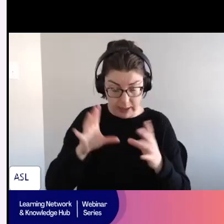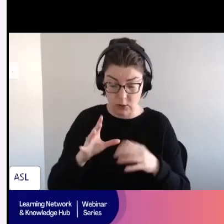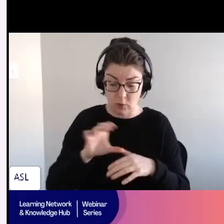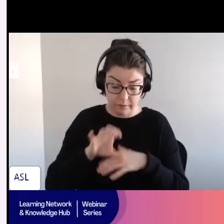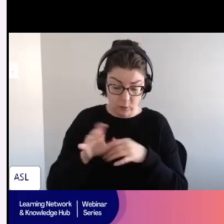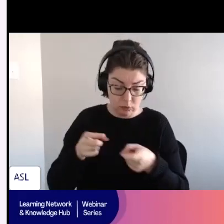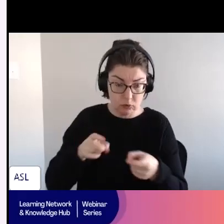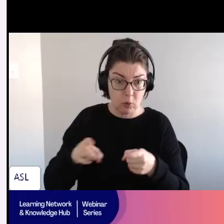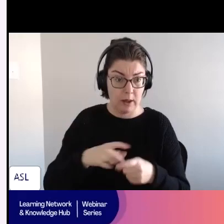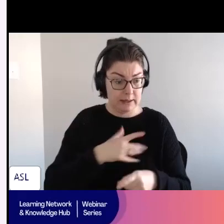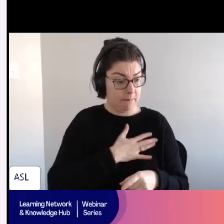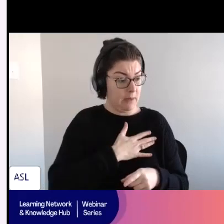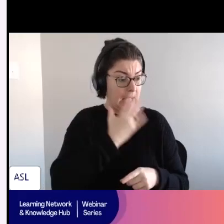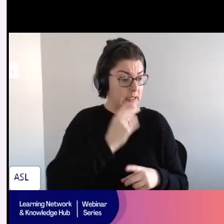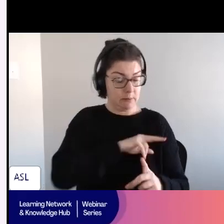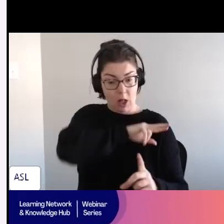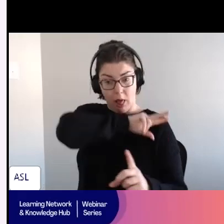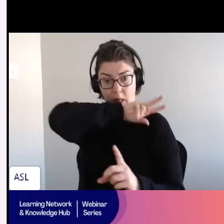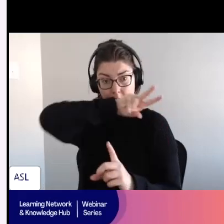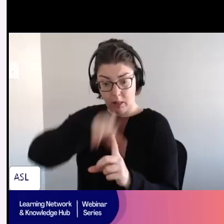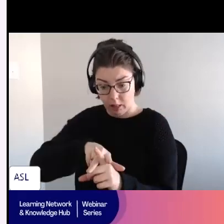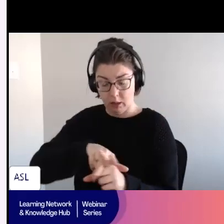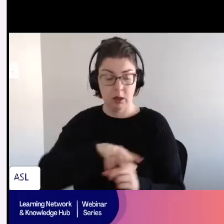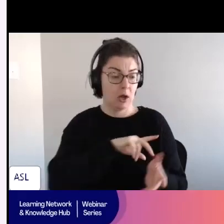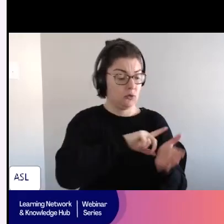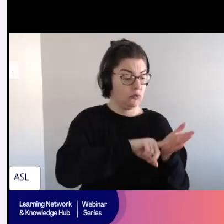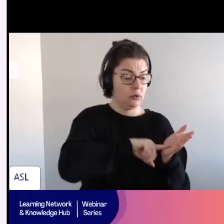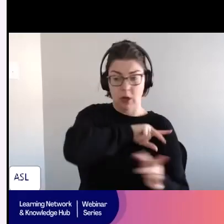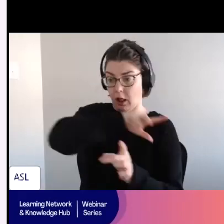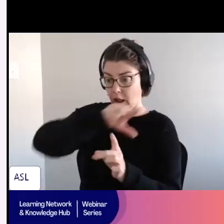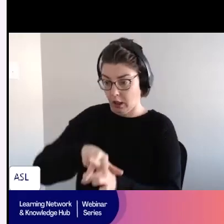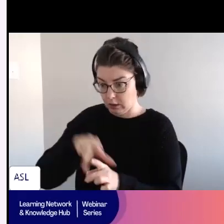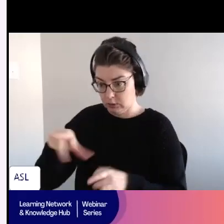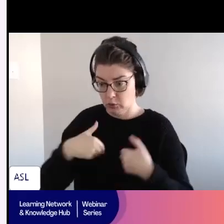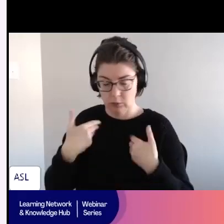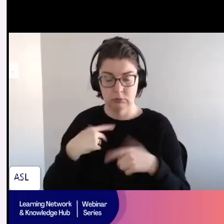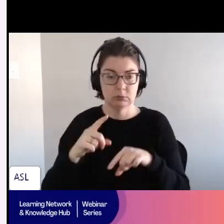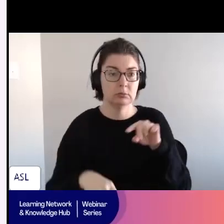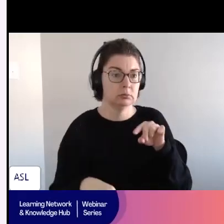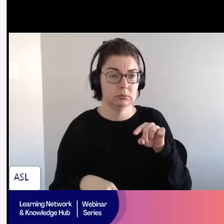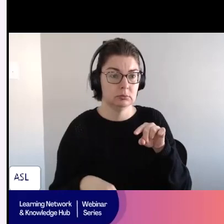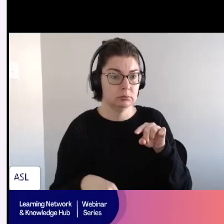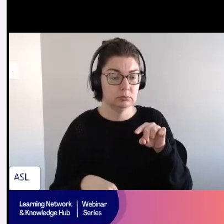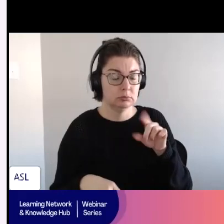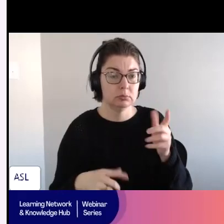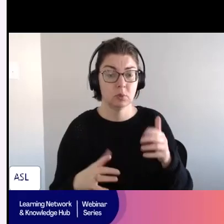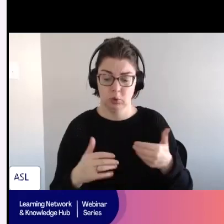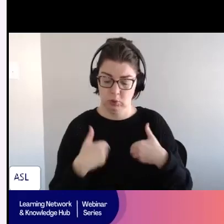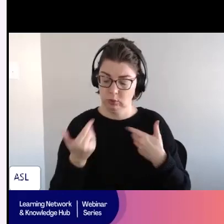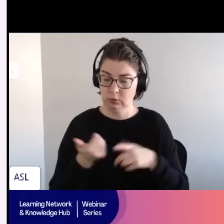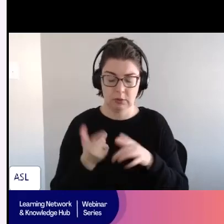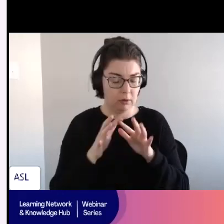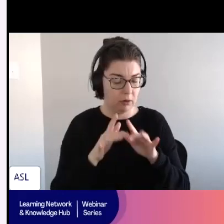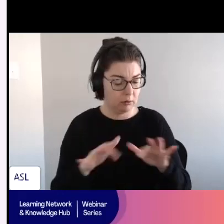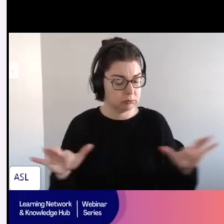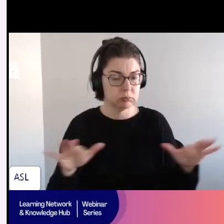contrecoercitifs deviennent en familiale en se basant sur leur propre expérience ou sur leur recherche les